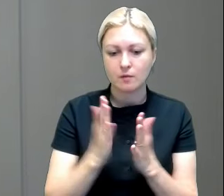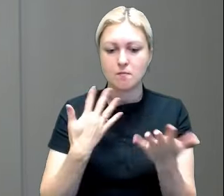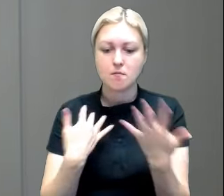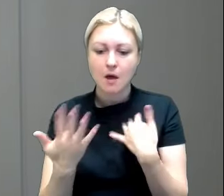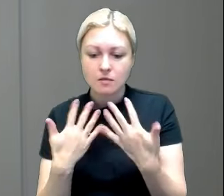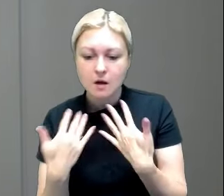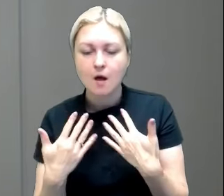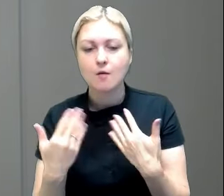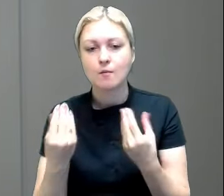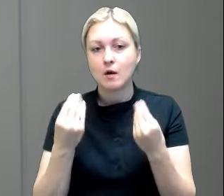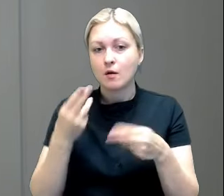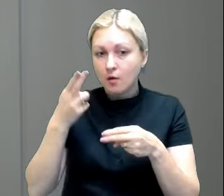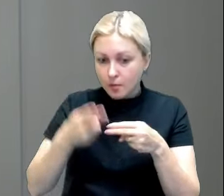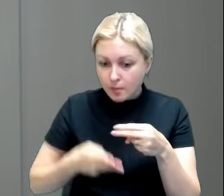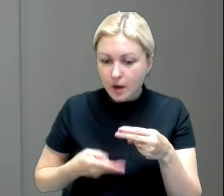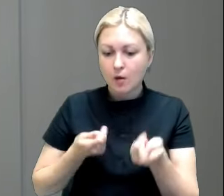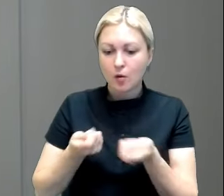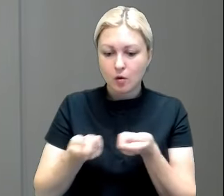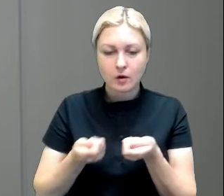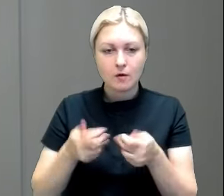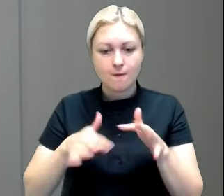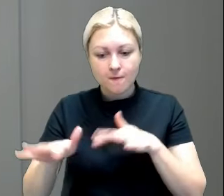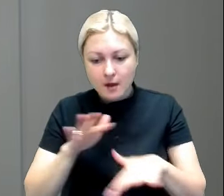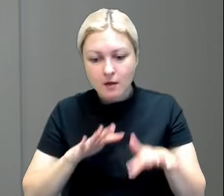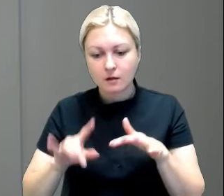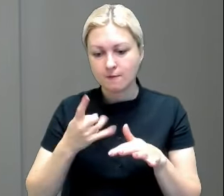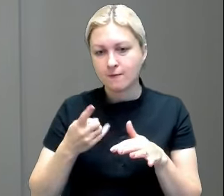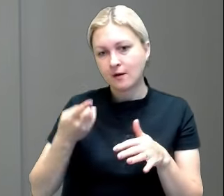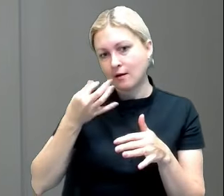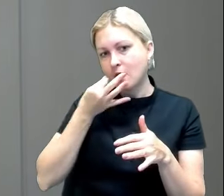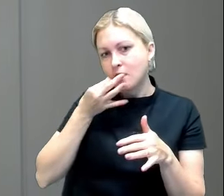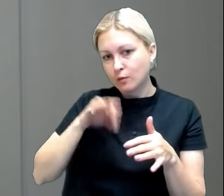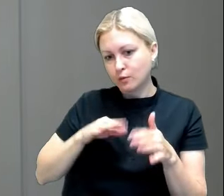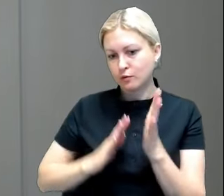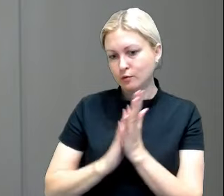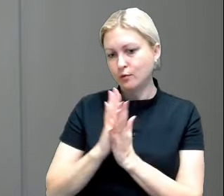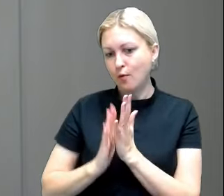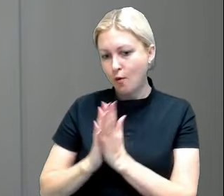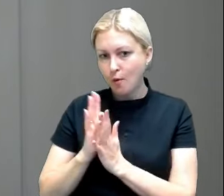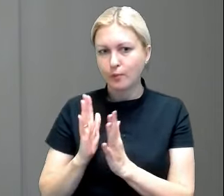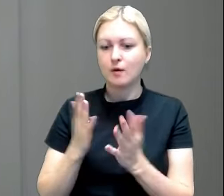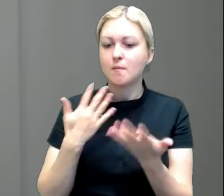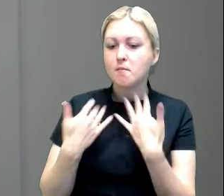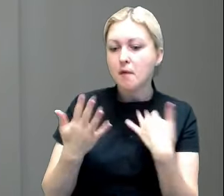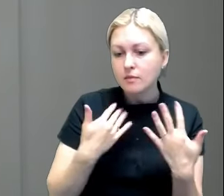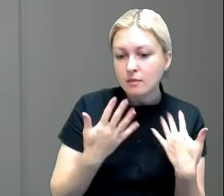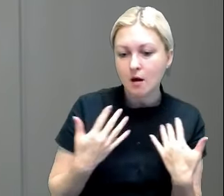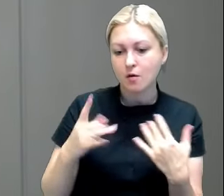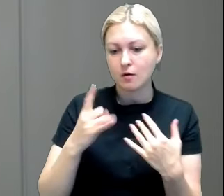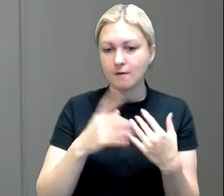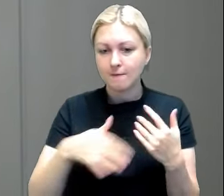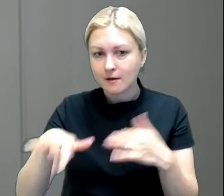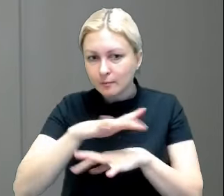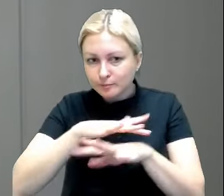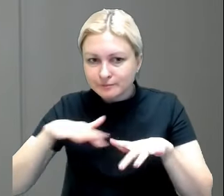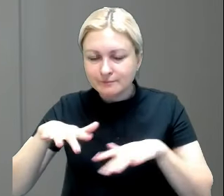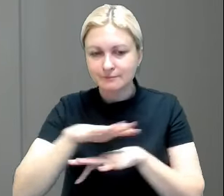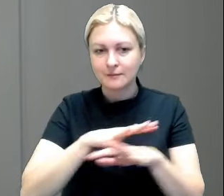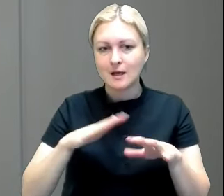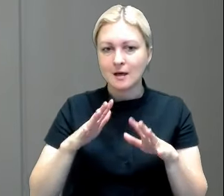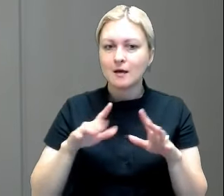pamokų padeda vaikams tobulinti savo įgūdžius bendrauti ir bendradarbiauti su kitais bendraamžiais o tai skatina jų